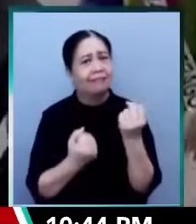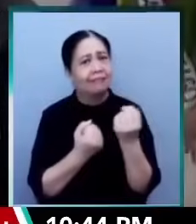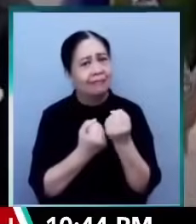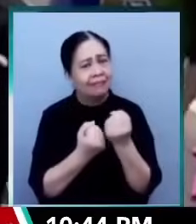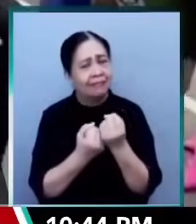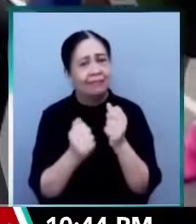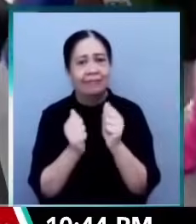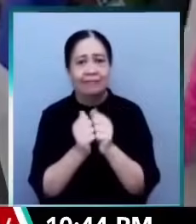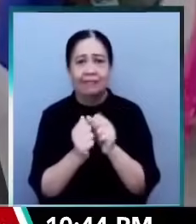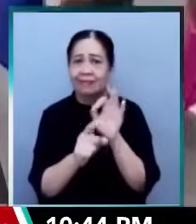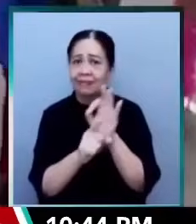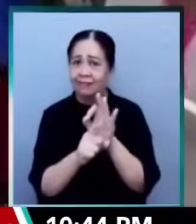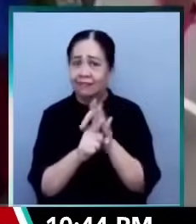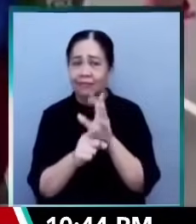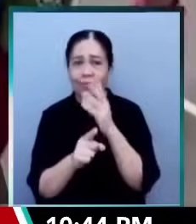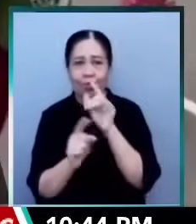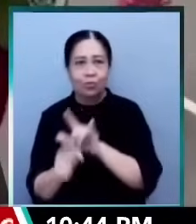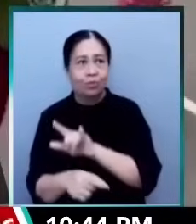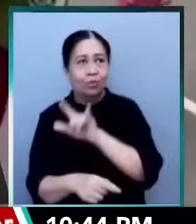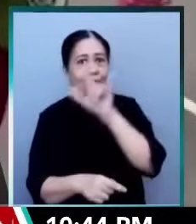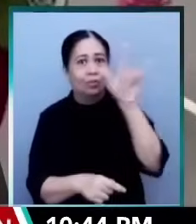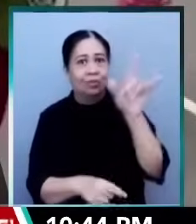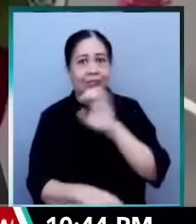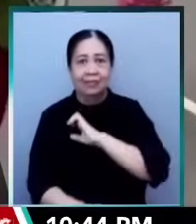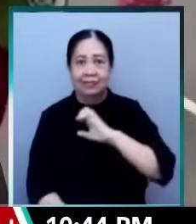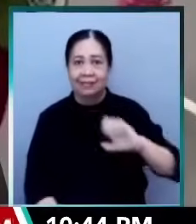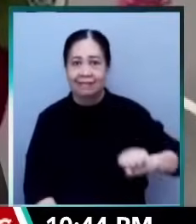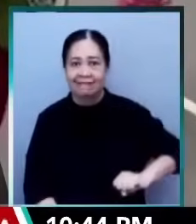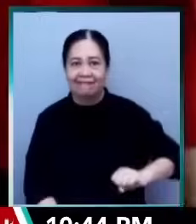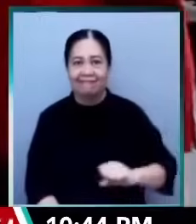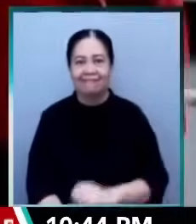na nagtungo sa El Salvador.